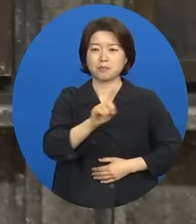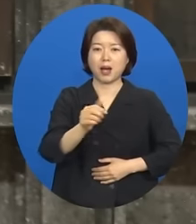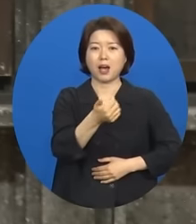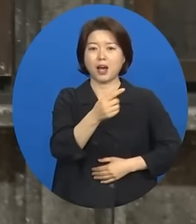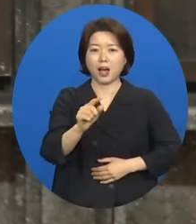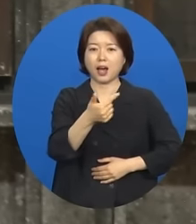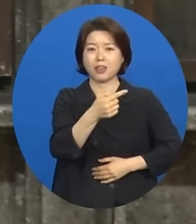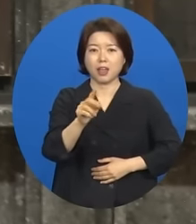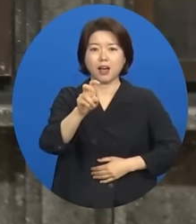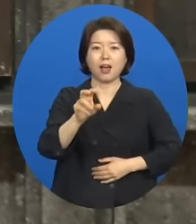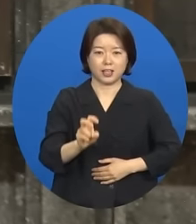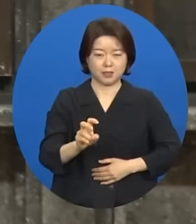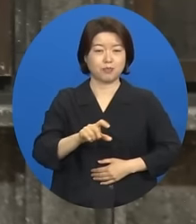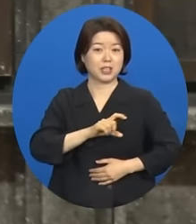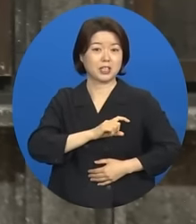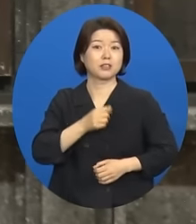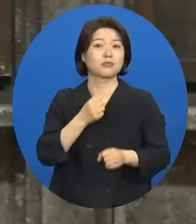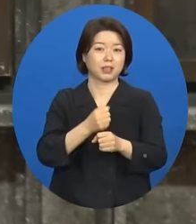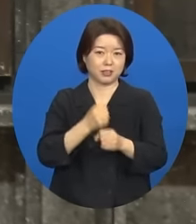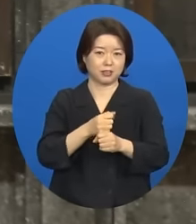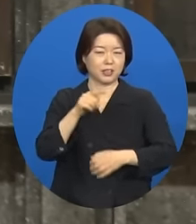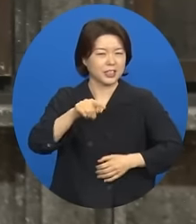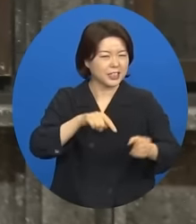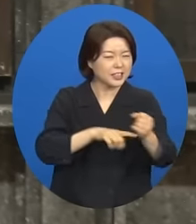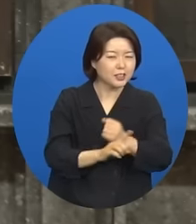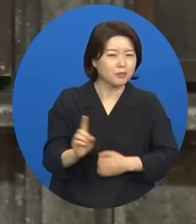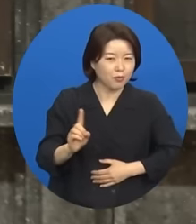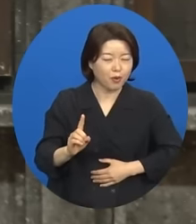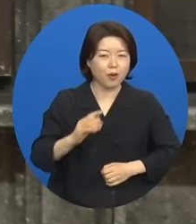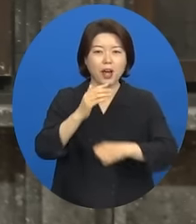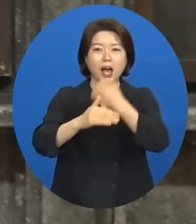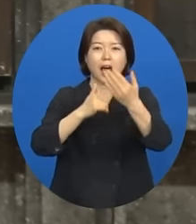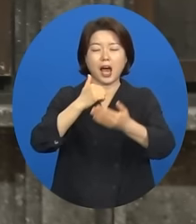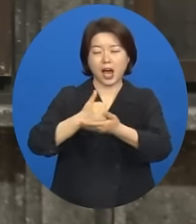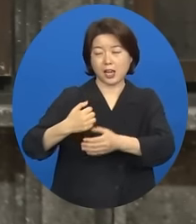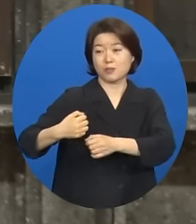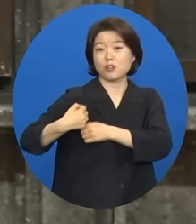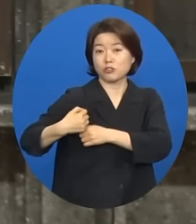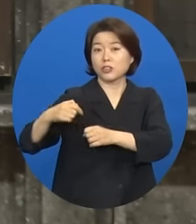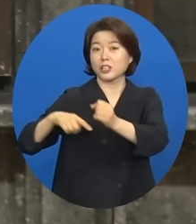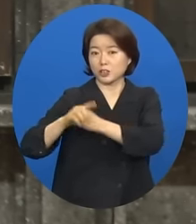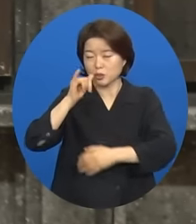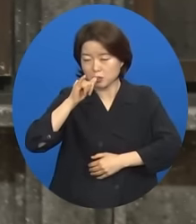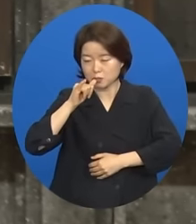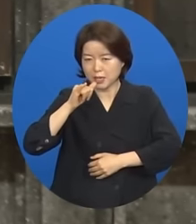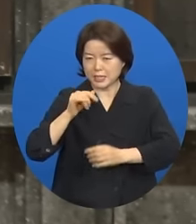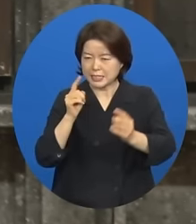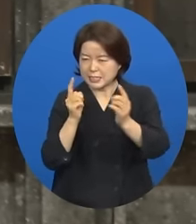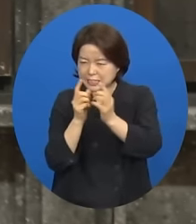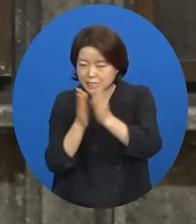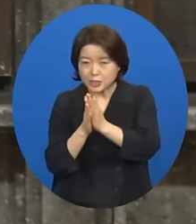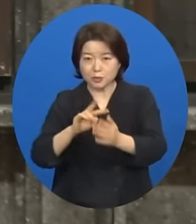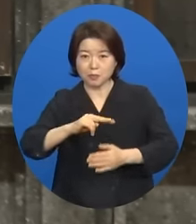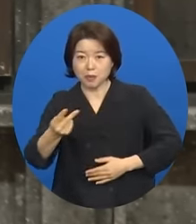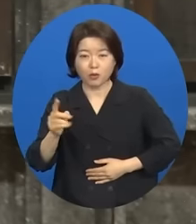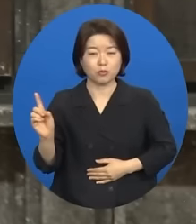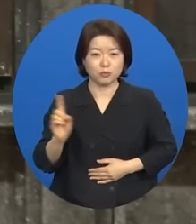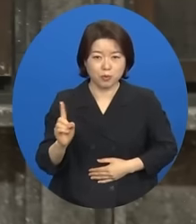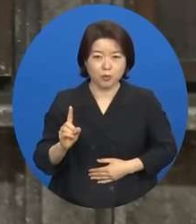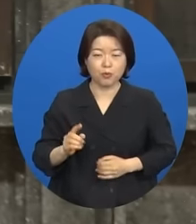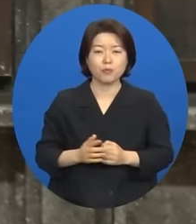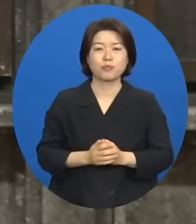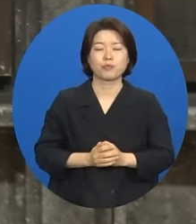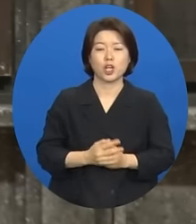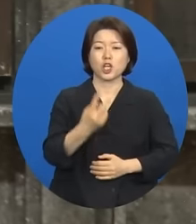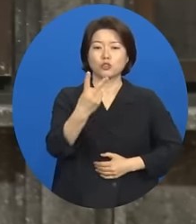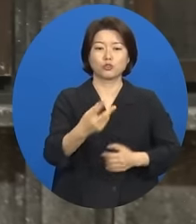하였더라. 자, 이 마하나임의 의미는 하나님의 군대라는 의미가 있지만 직역을 하면 그게 아니고